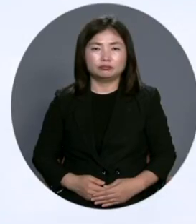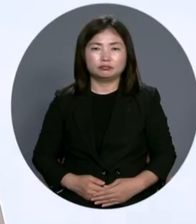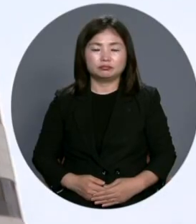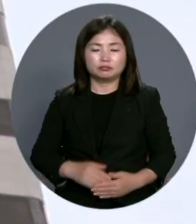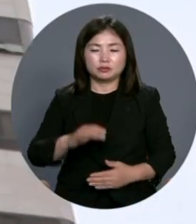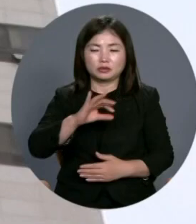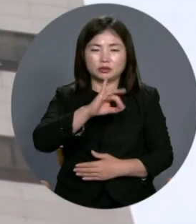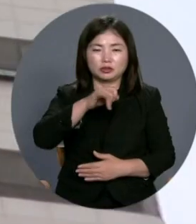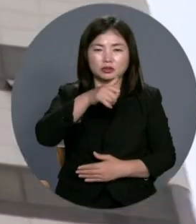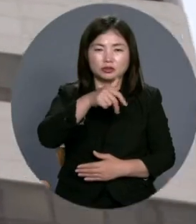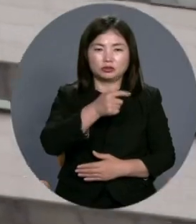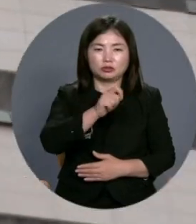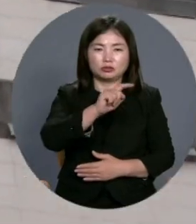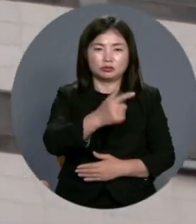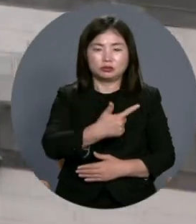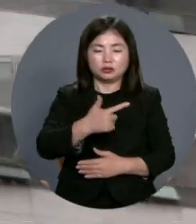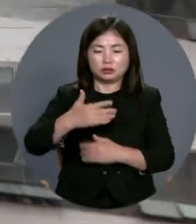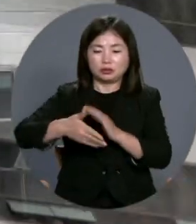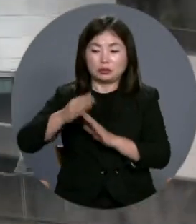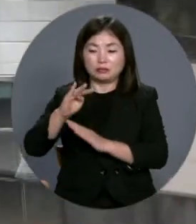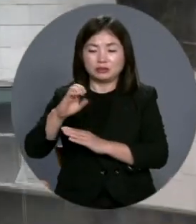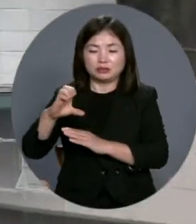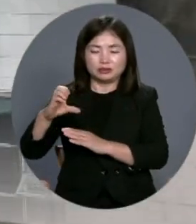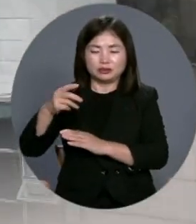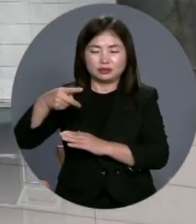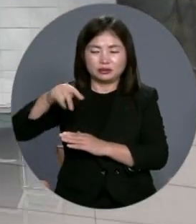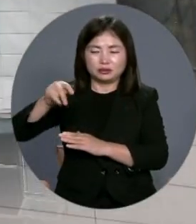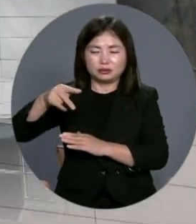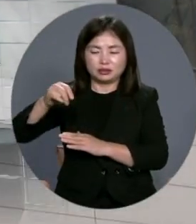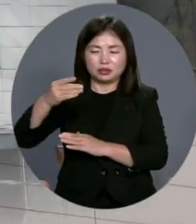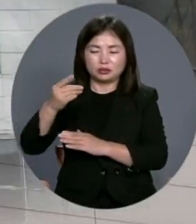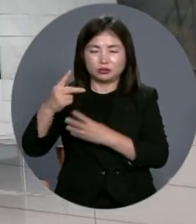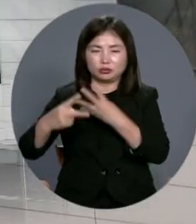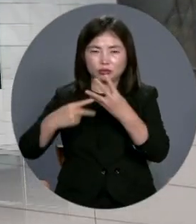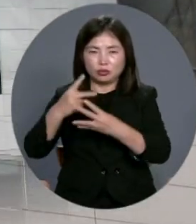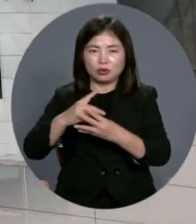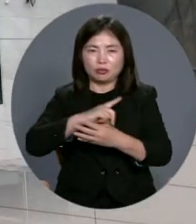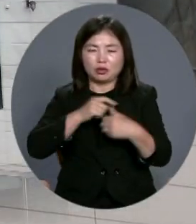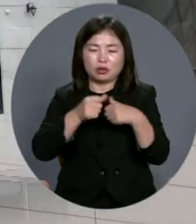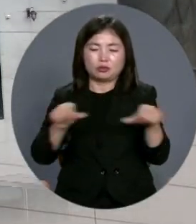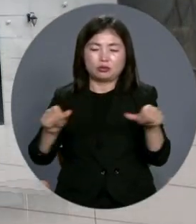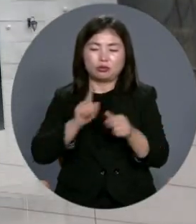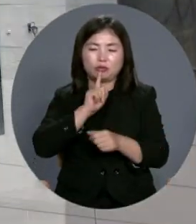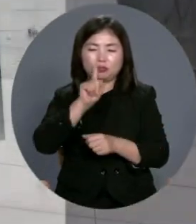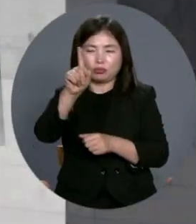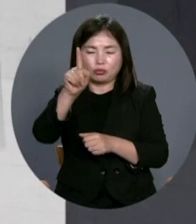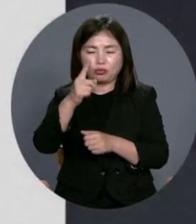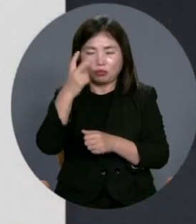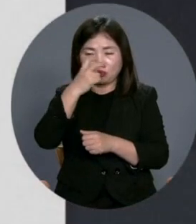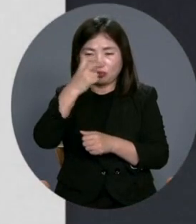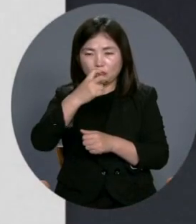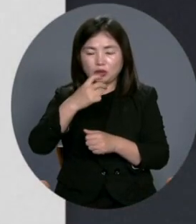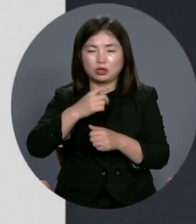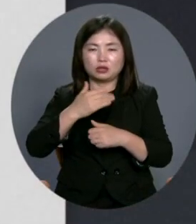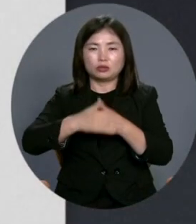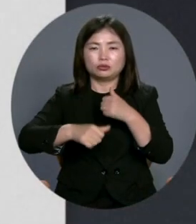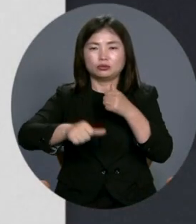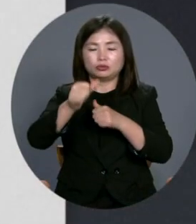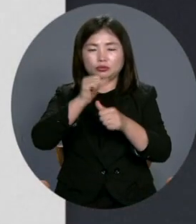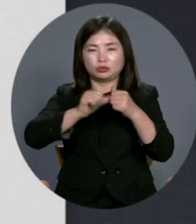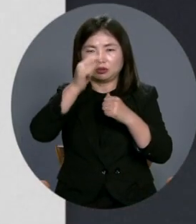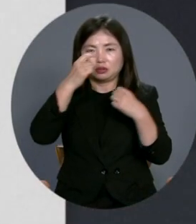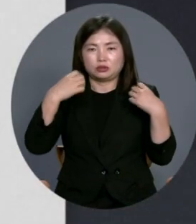이종은 대구시 특보가 대구 MBC 시사톡톡 제작진을 명예 훼손으로 고소한 사건을 수사한 대구 수송